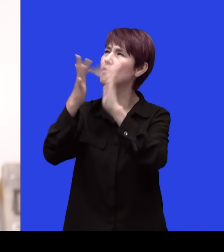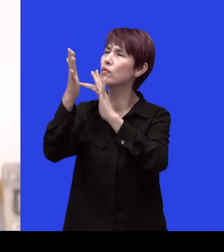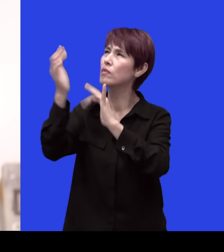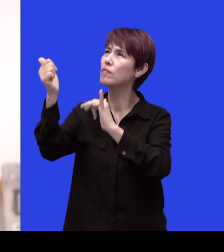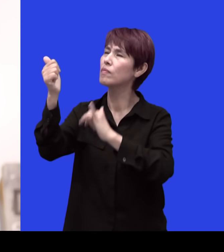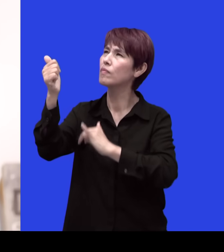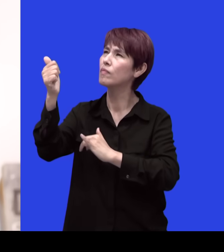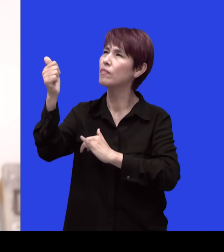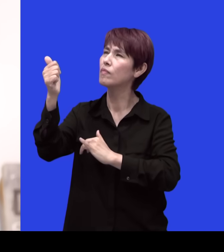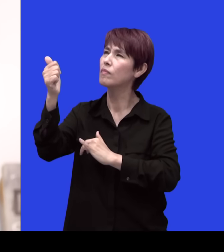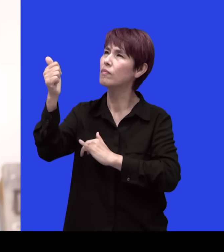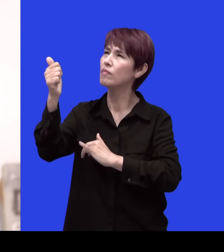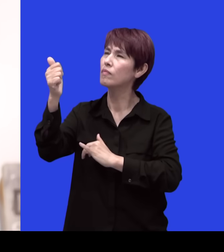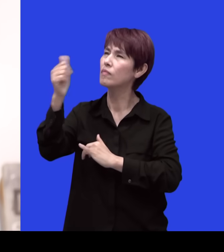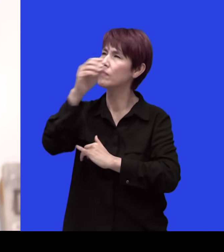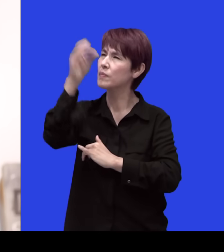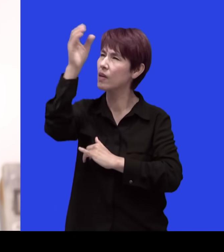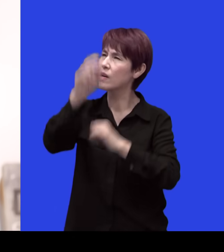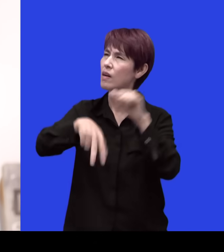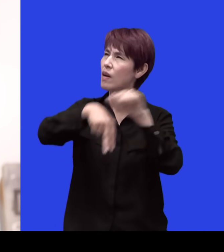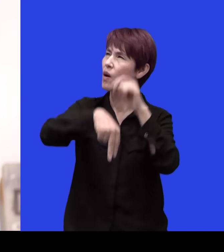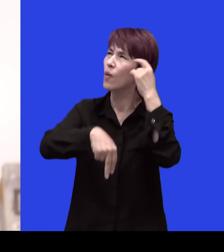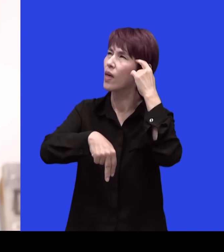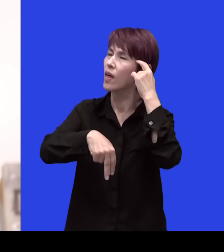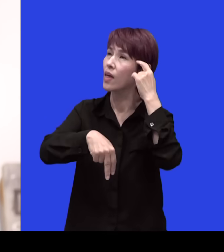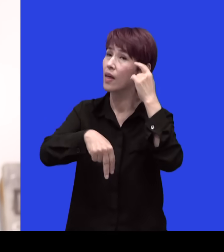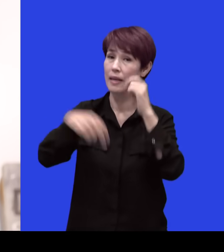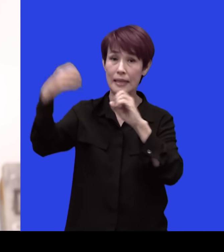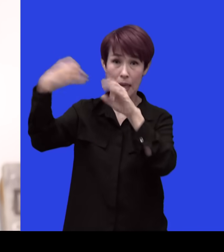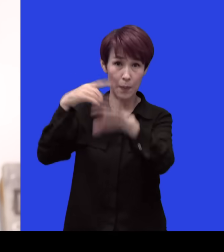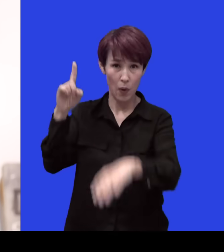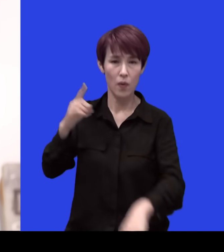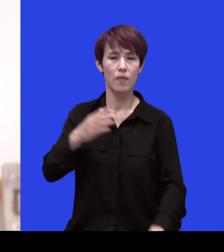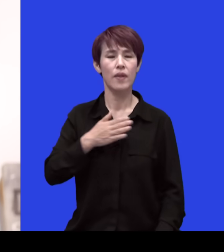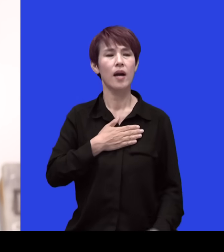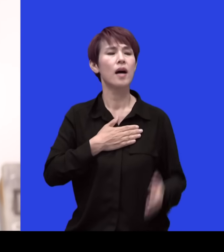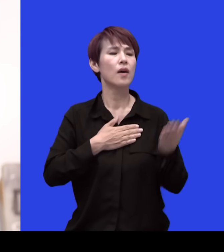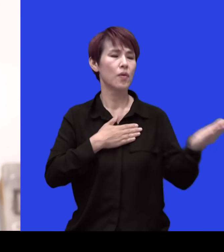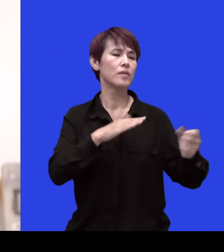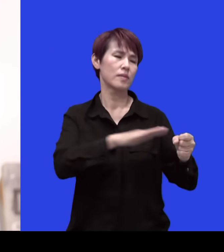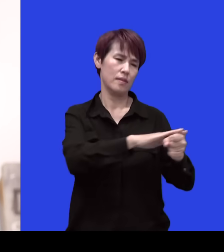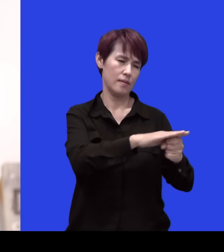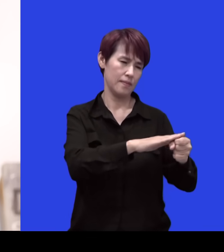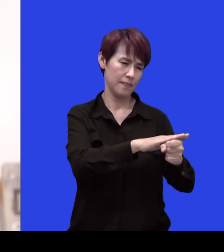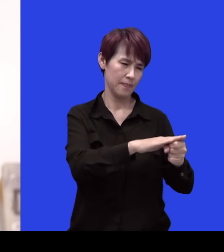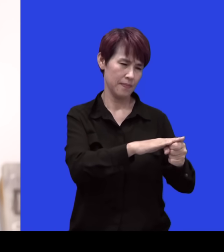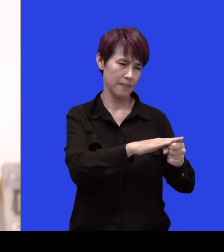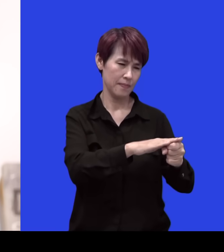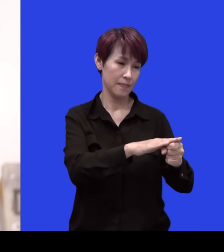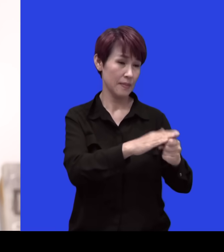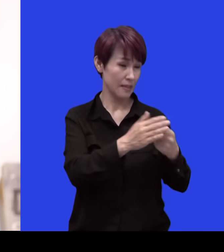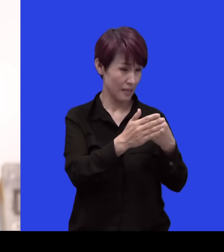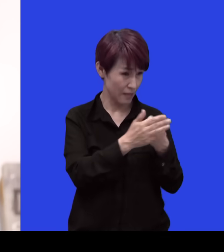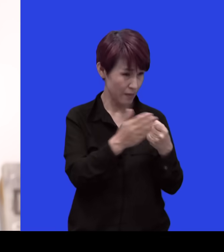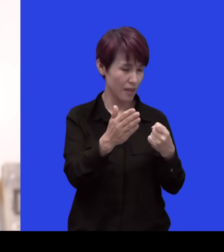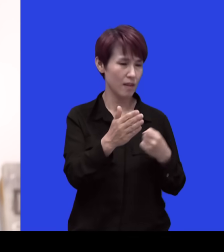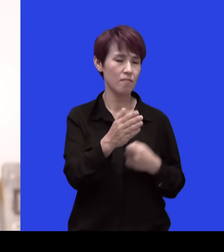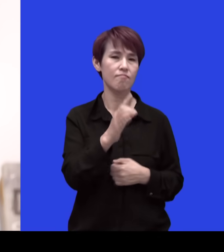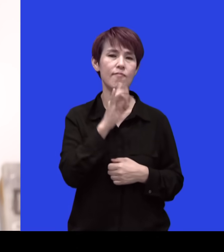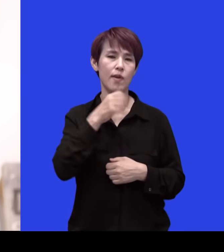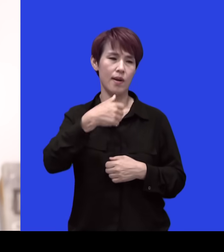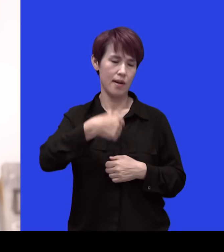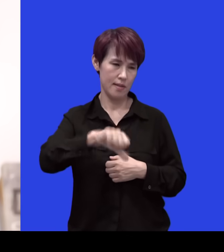대답은 내가 너를 사랑하기 때문에 나를 사랑하기 때문에 당신의 독생자를 십자가에 못